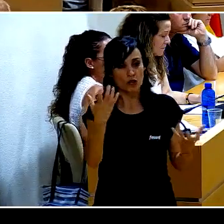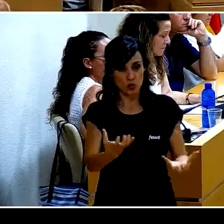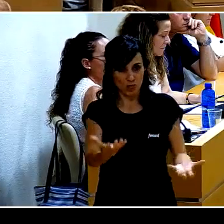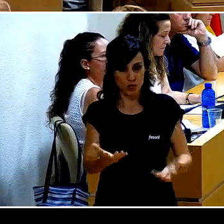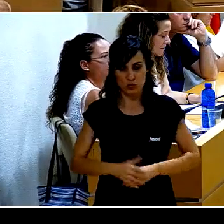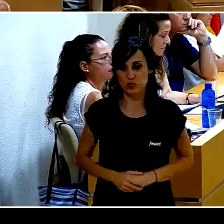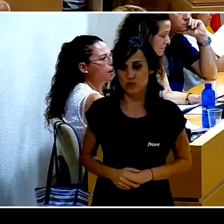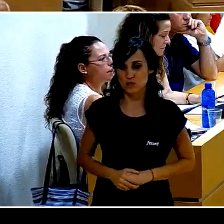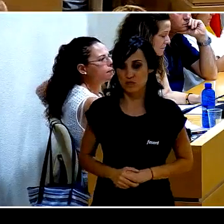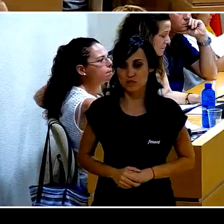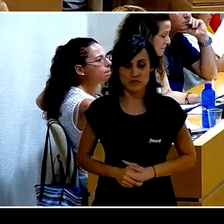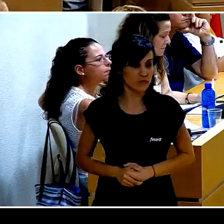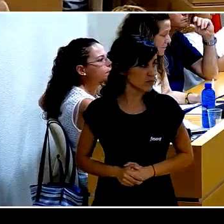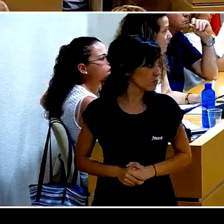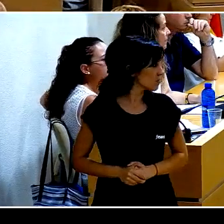A veure,